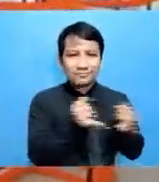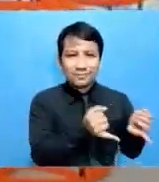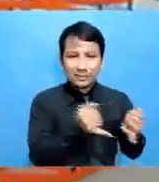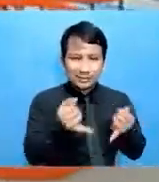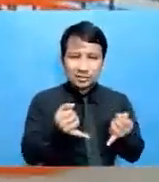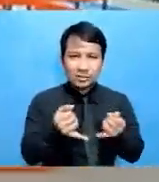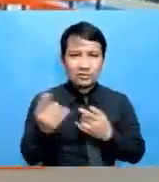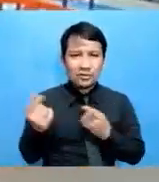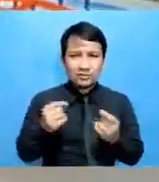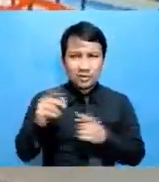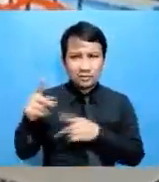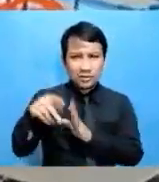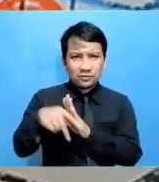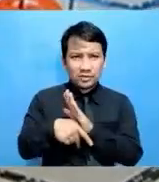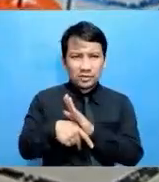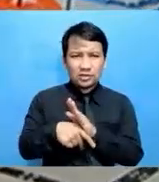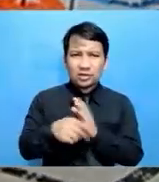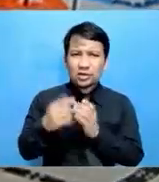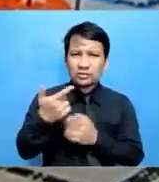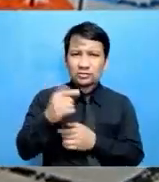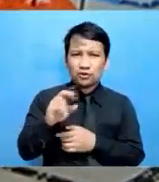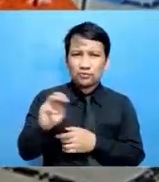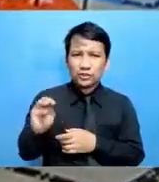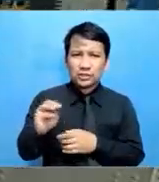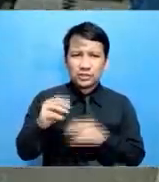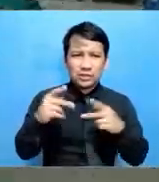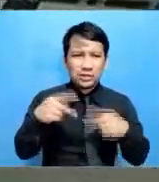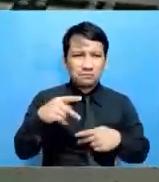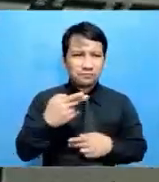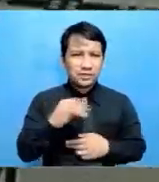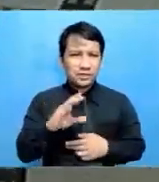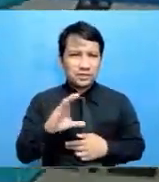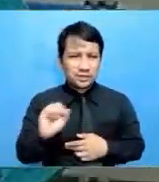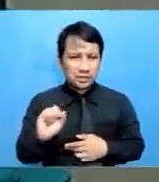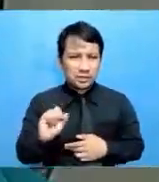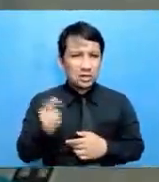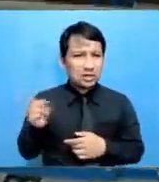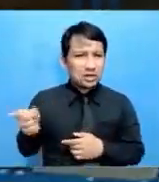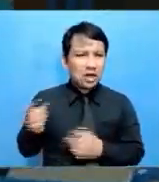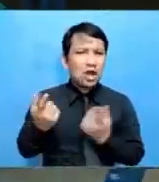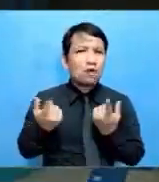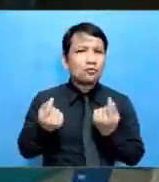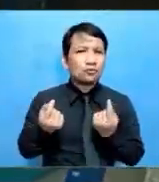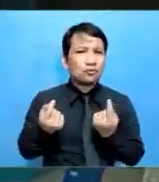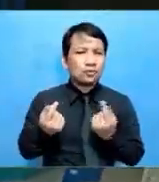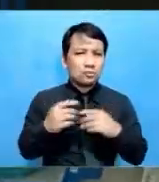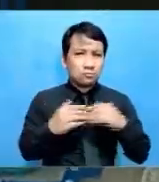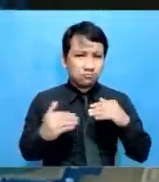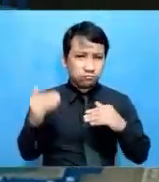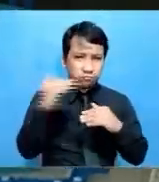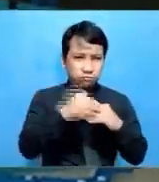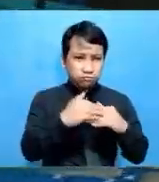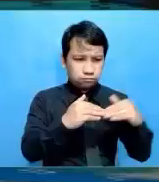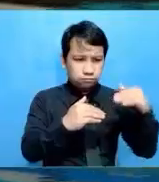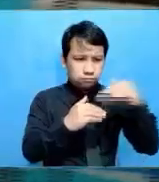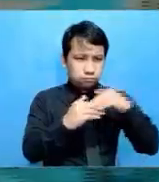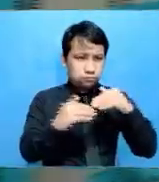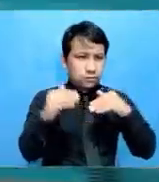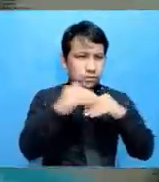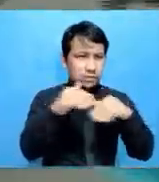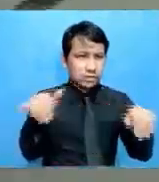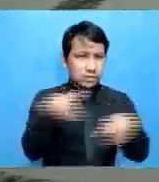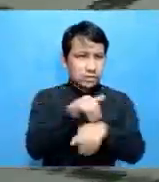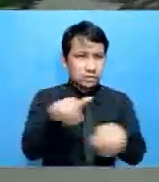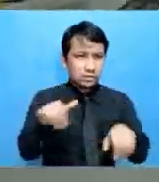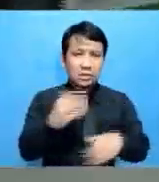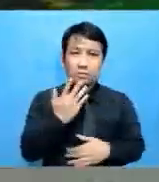ang mga principles ng geometry, physics at engineering. Ang kanilang task, pagpatung-patungin ang mga risers na magkakaparehong kulay sa